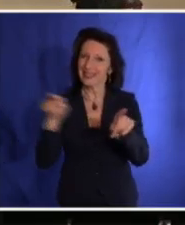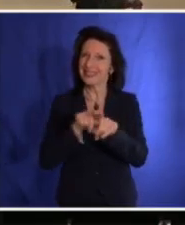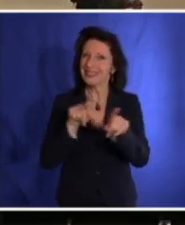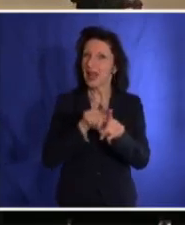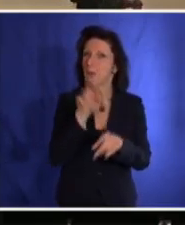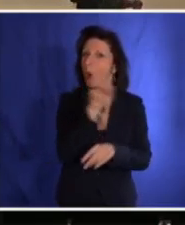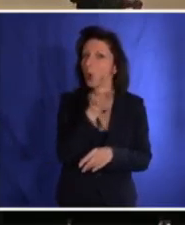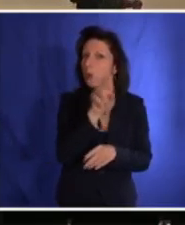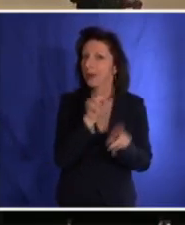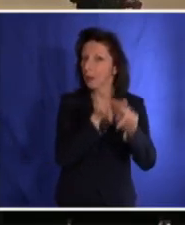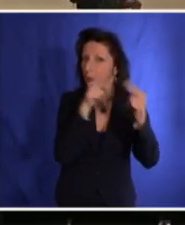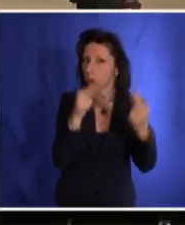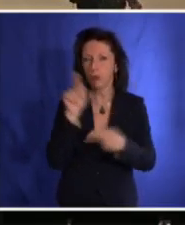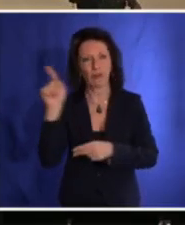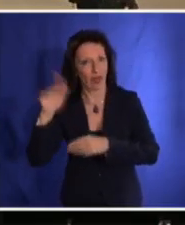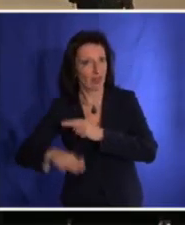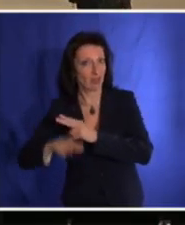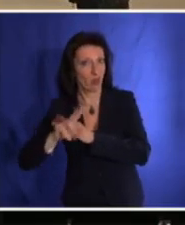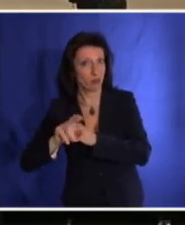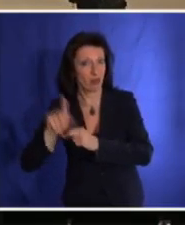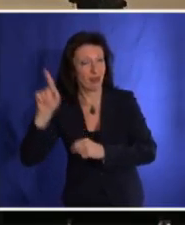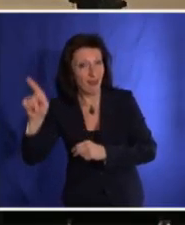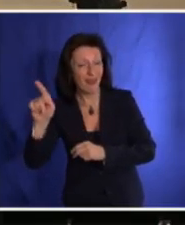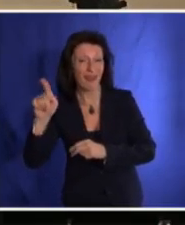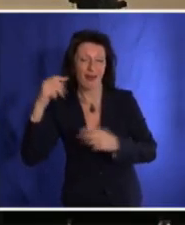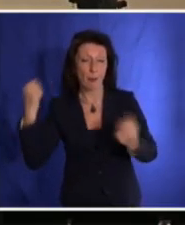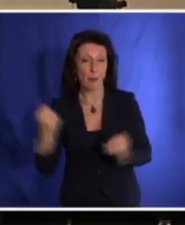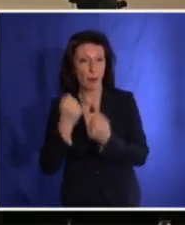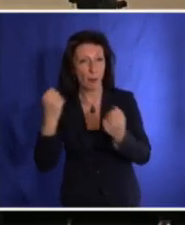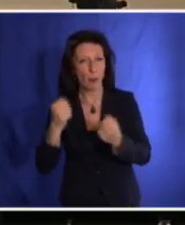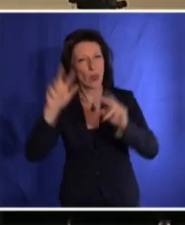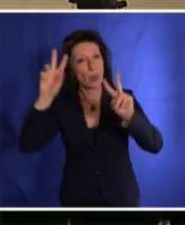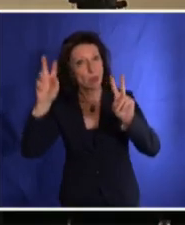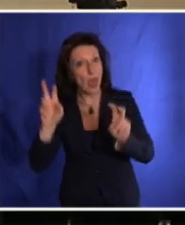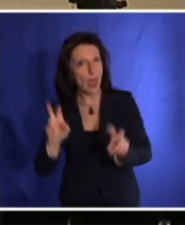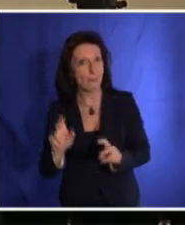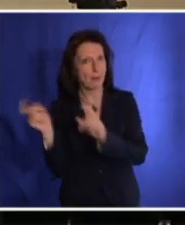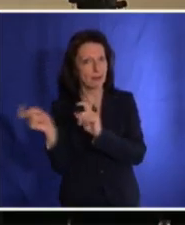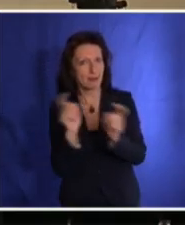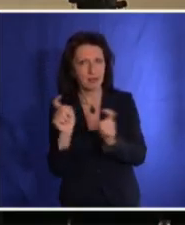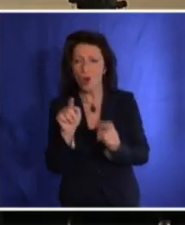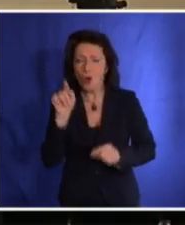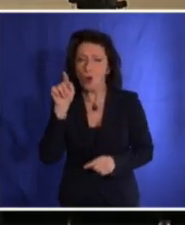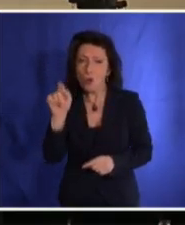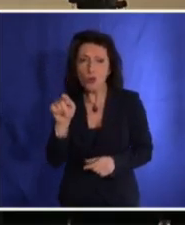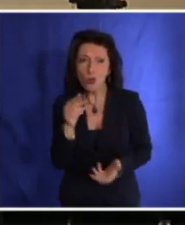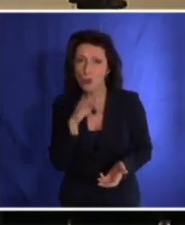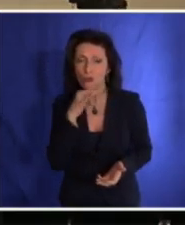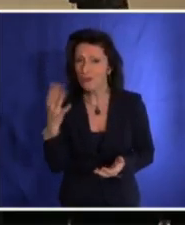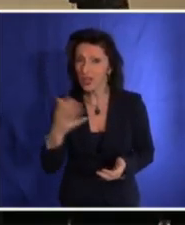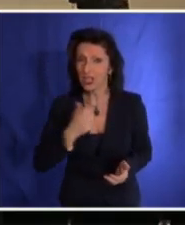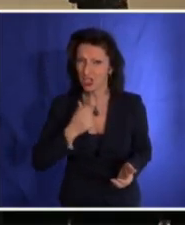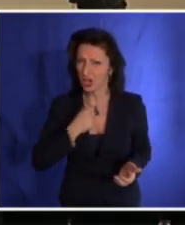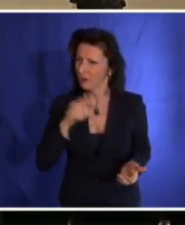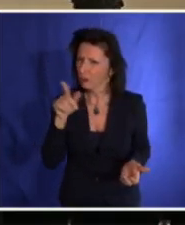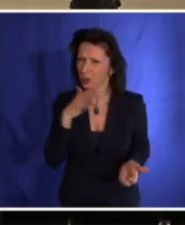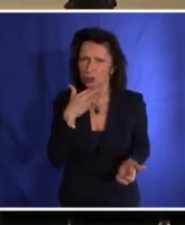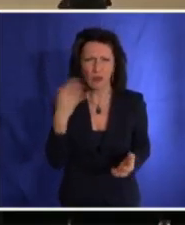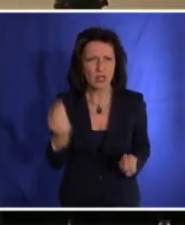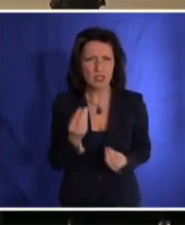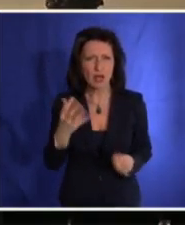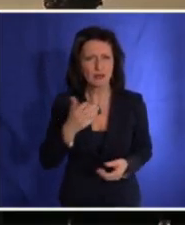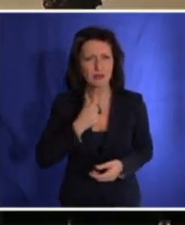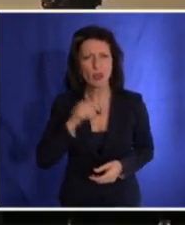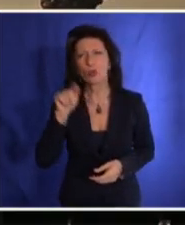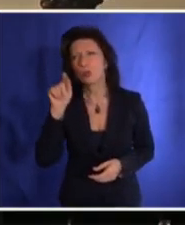Themen in der Diskussion bleiben. Und Stefan, dir ist vieles gelungen, wo sitzt du da drüben? Dir ist so vieles gelungen, dir